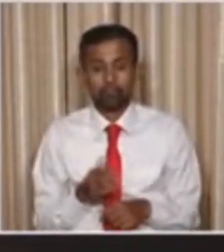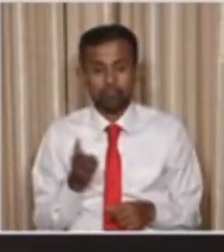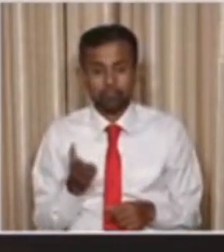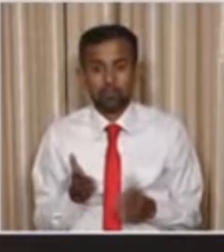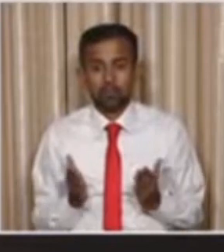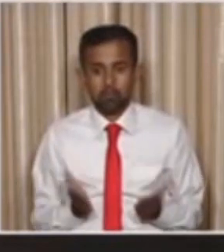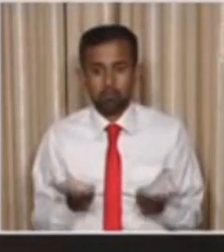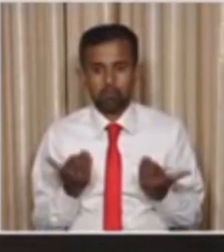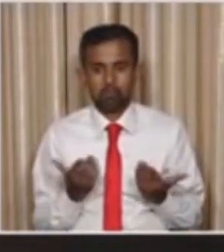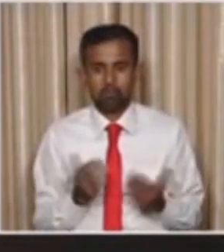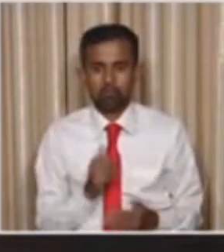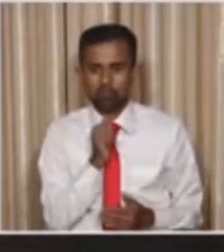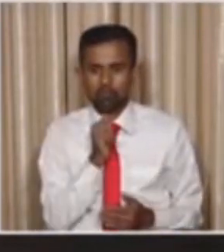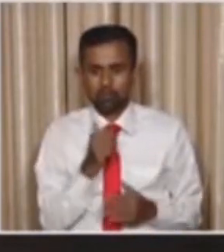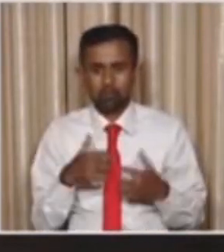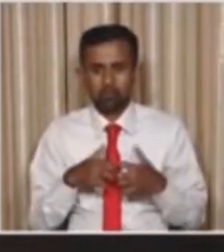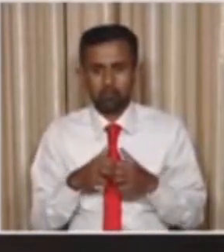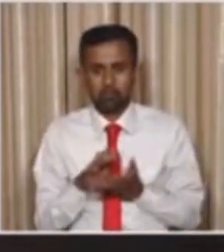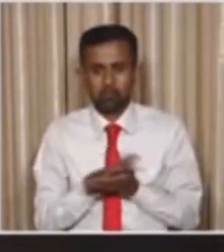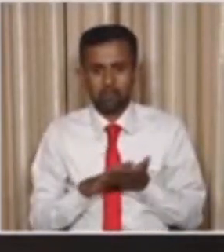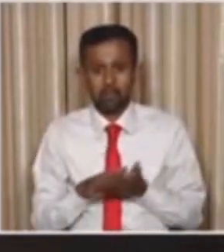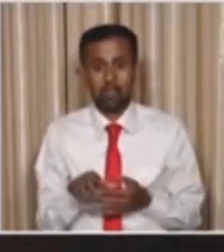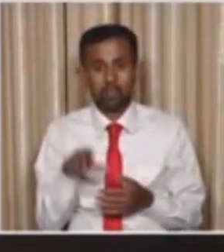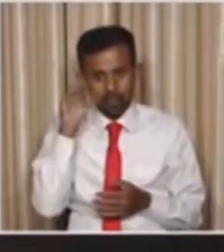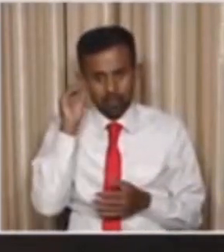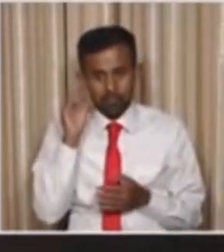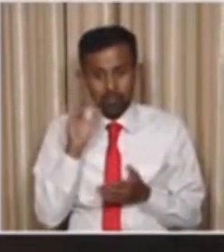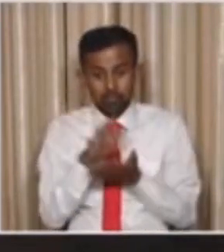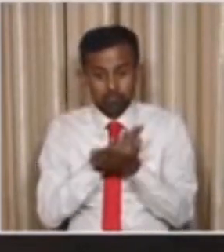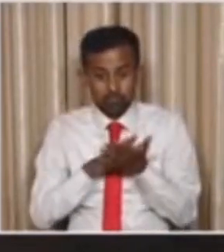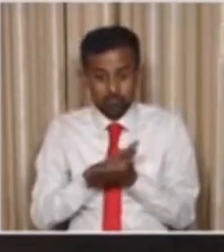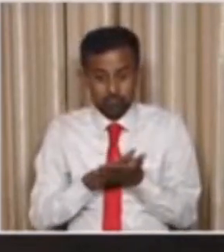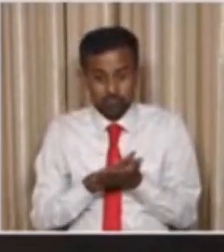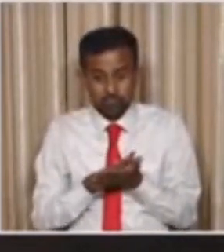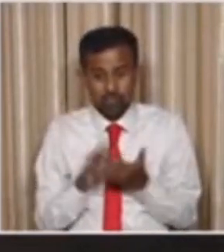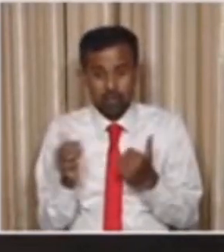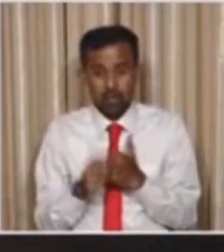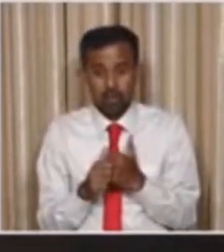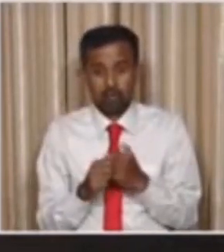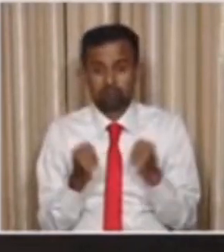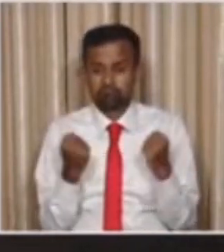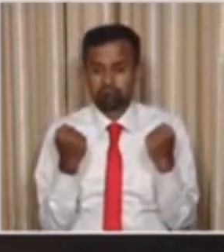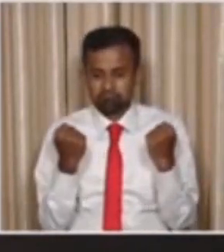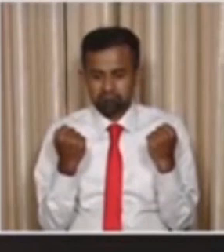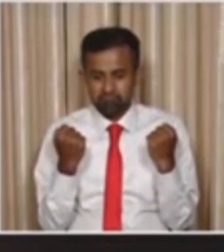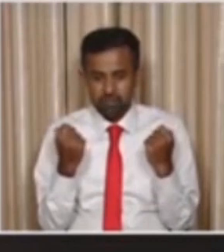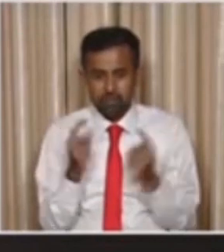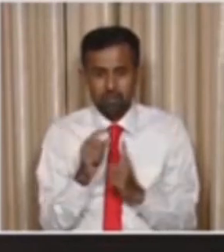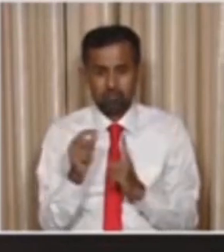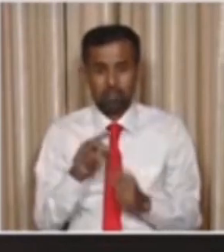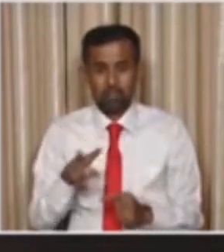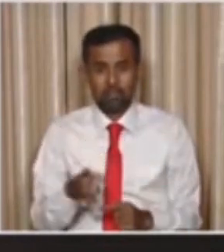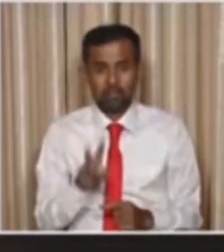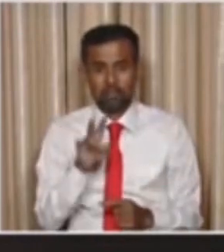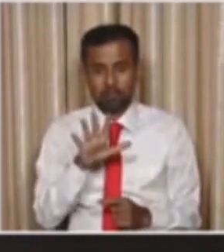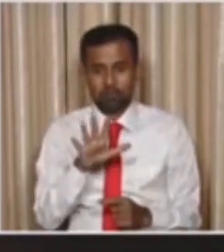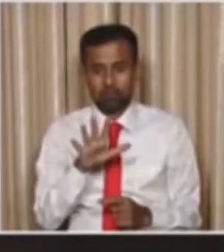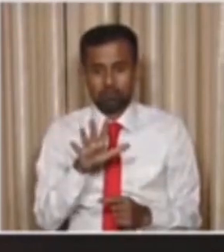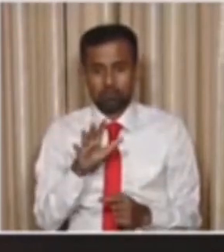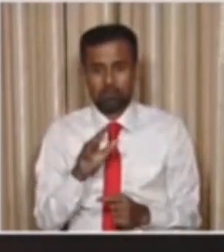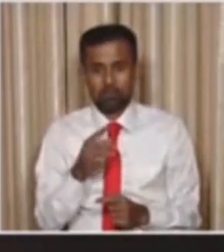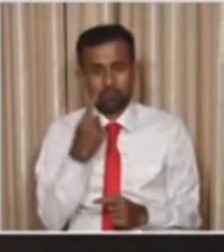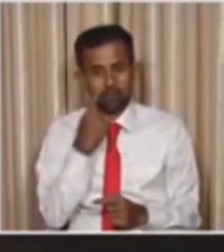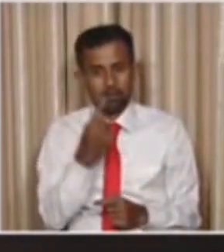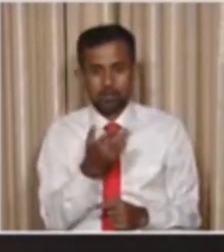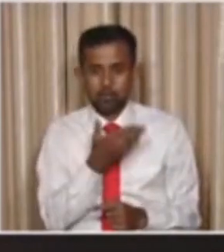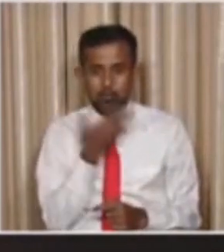වෙලා තියෙන සැබෑ තත්ත්වය තේරුම් අරගෙන මේක නිවැරදි කරන්න කොන්දක් තියෙන පාර්ලිමේන්තුව 225ක් අපිට දකින්න